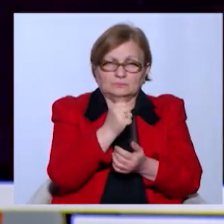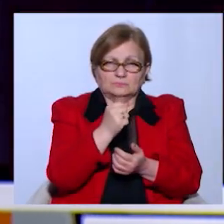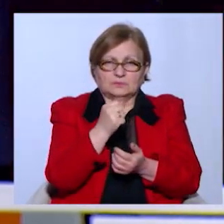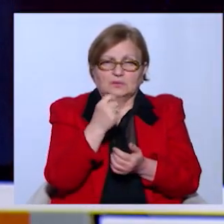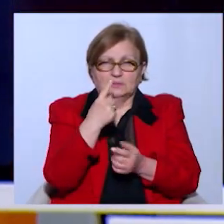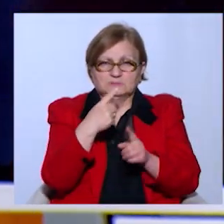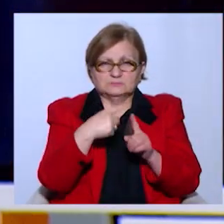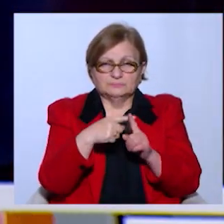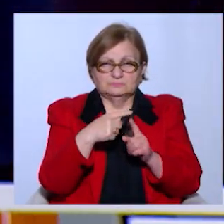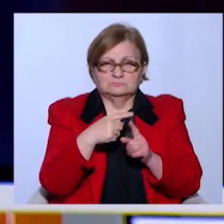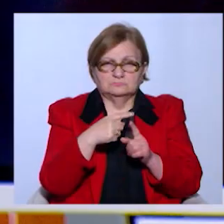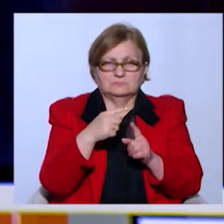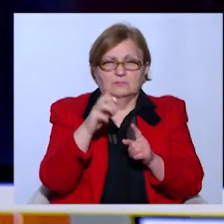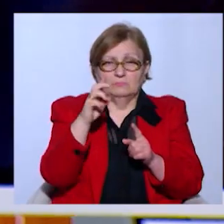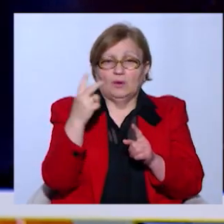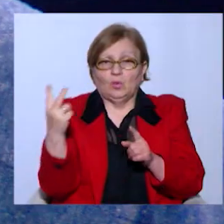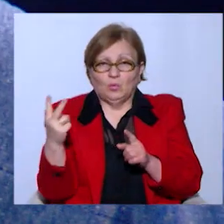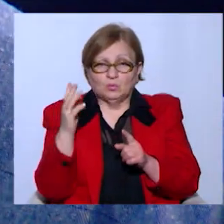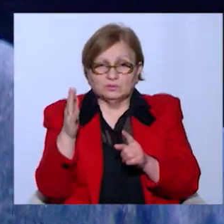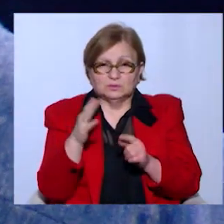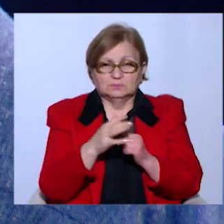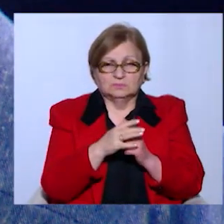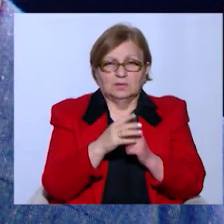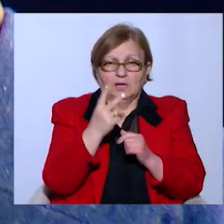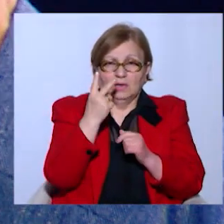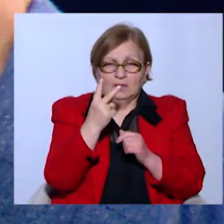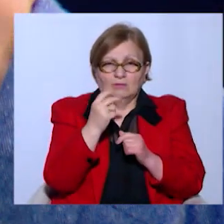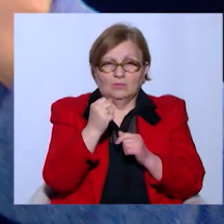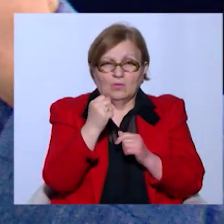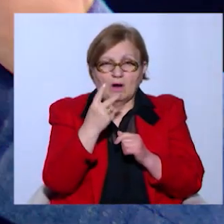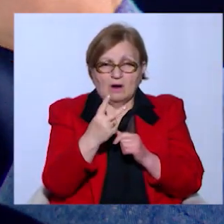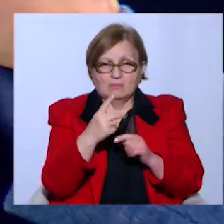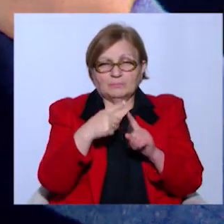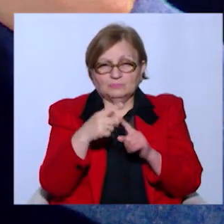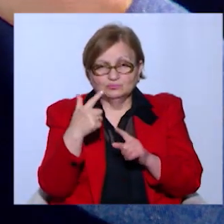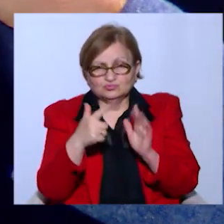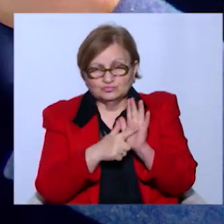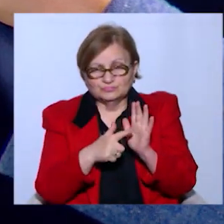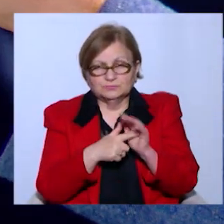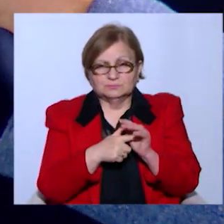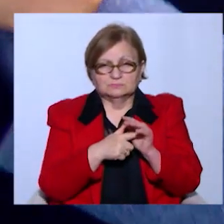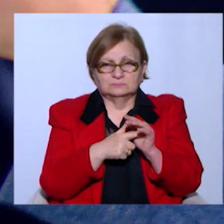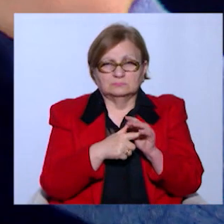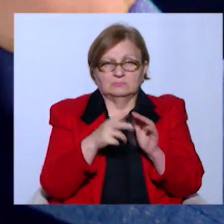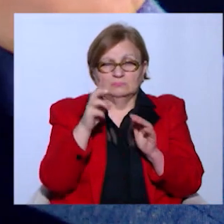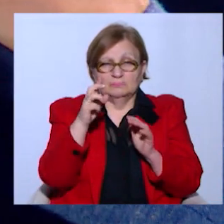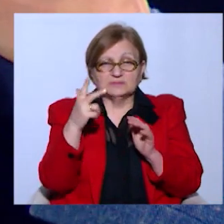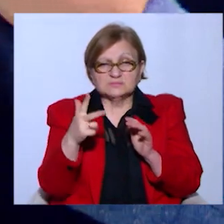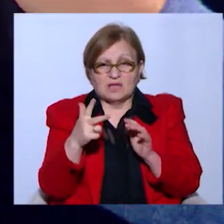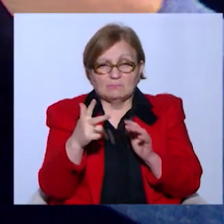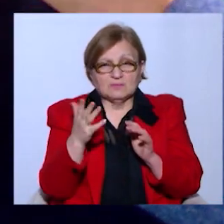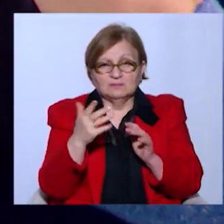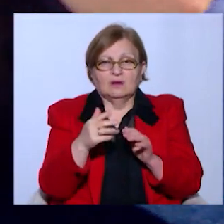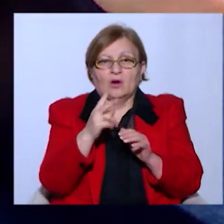7, b2 ეს არის 2a2 + 7, b3